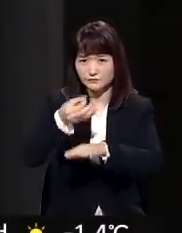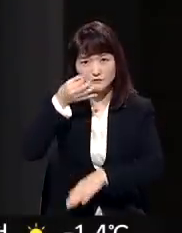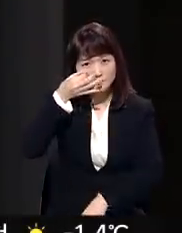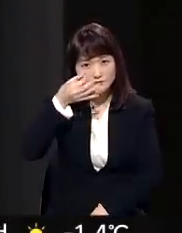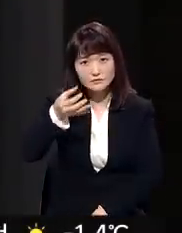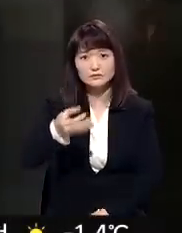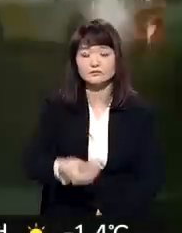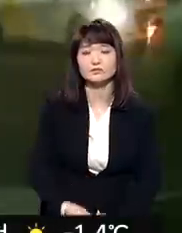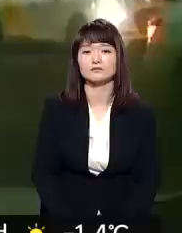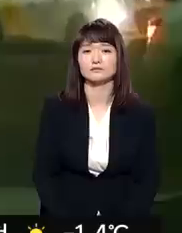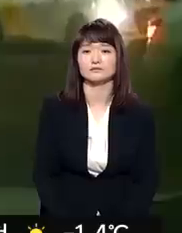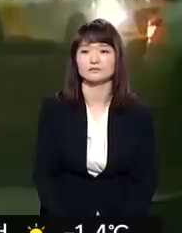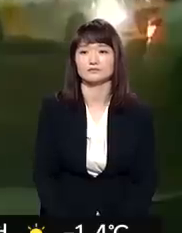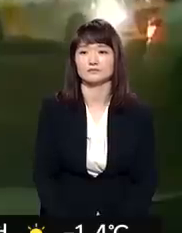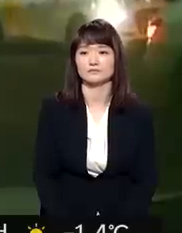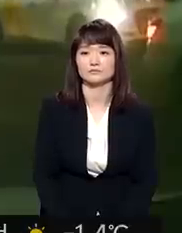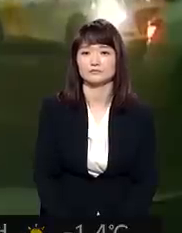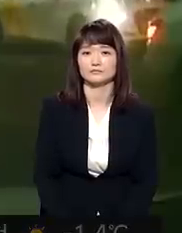가시죠